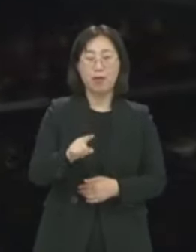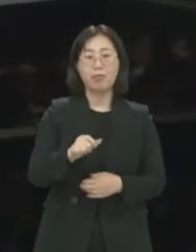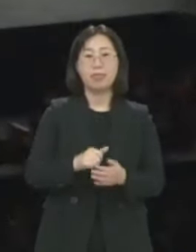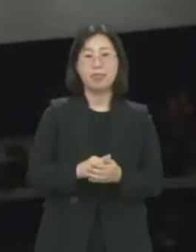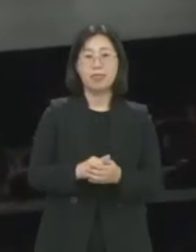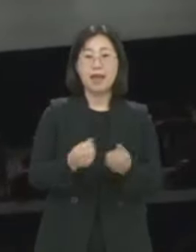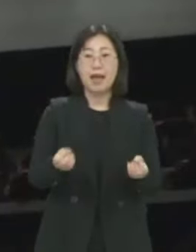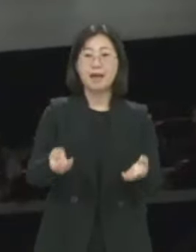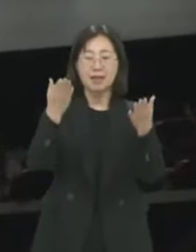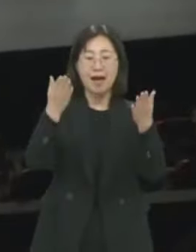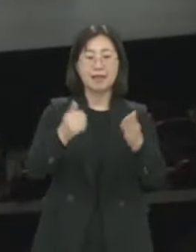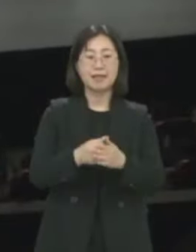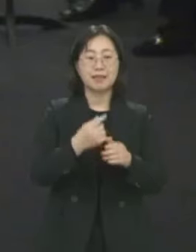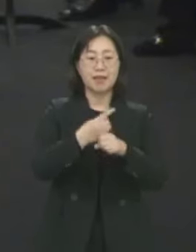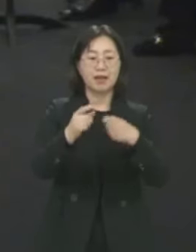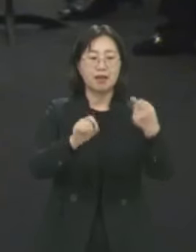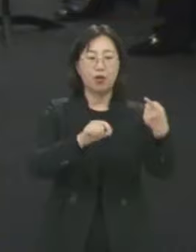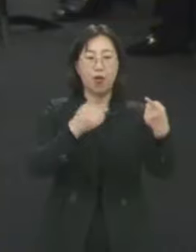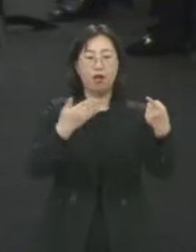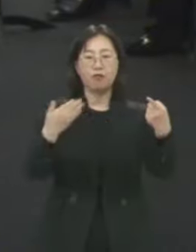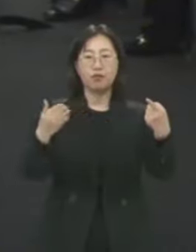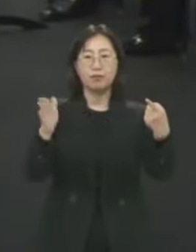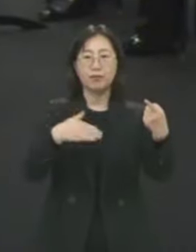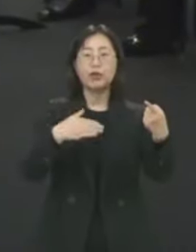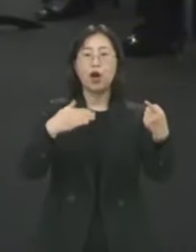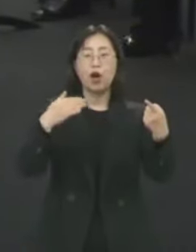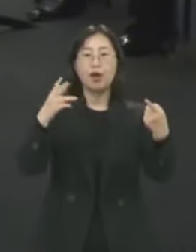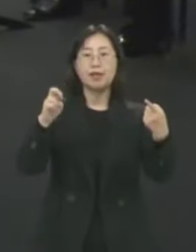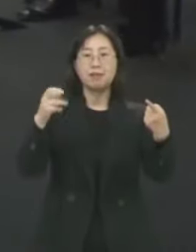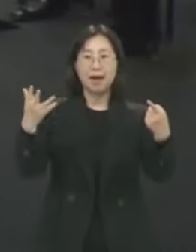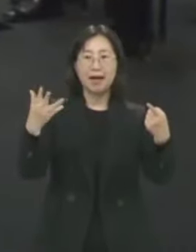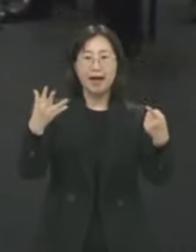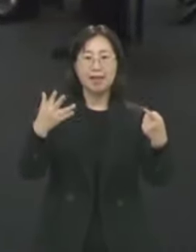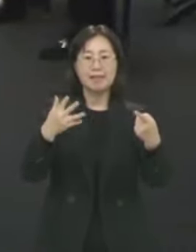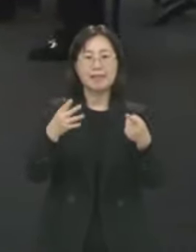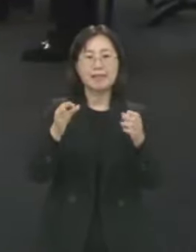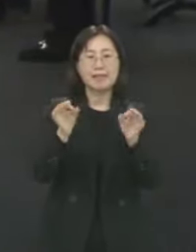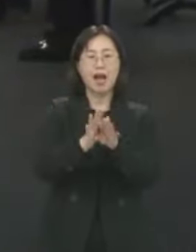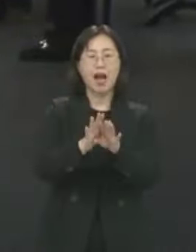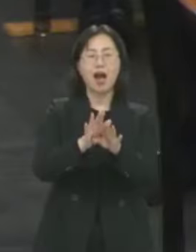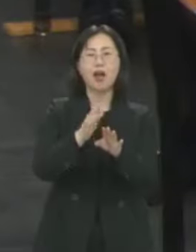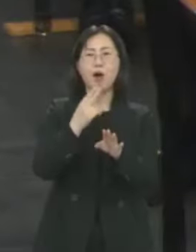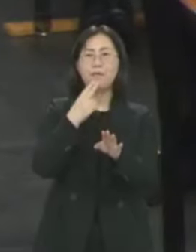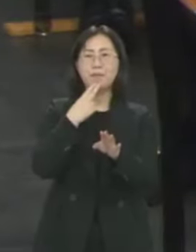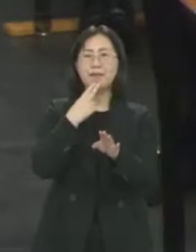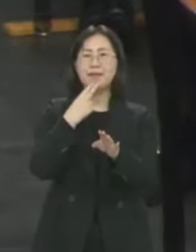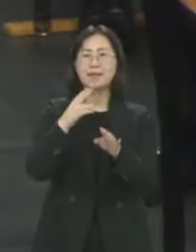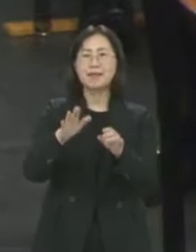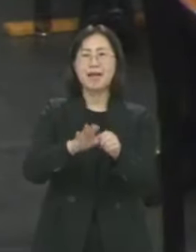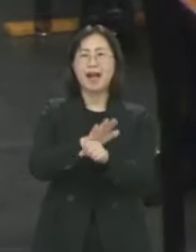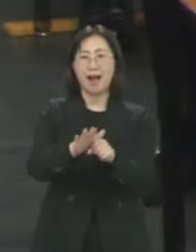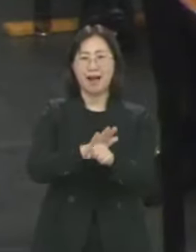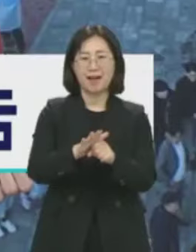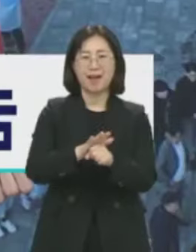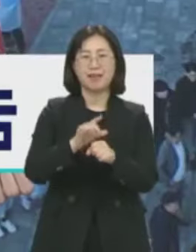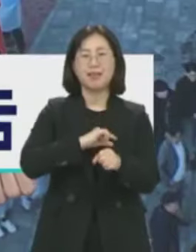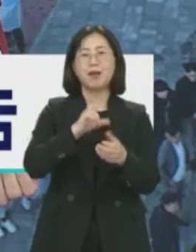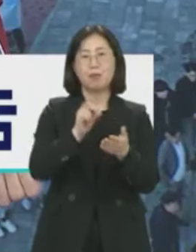그랜드 페스티벌은 내년 9월 20일부터 28일까지 불멸의 사랑을 주제로 열립니다.